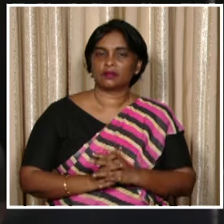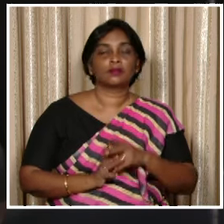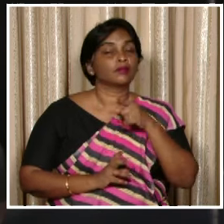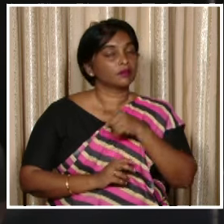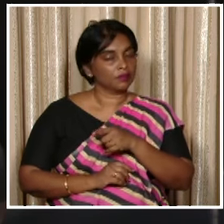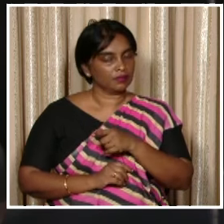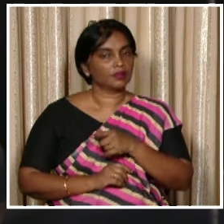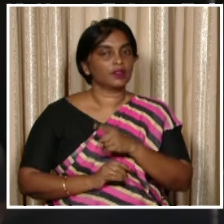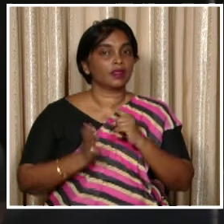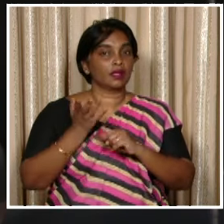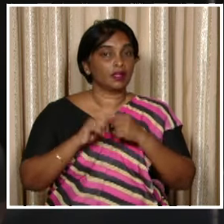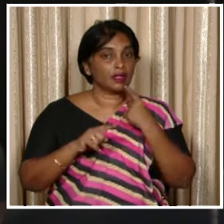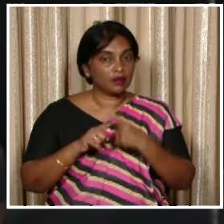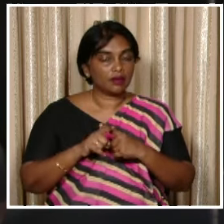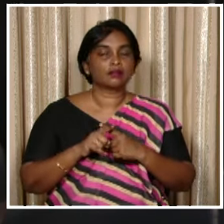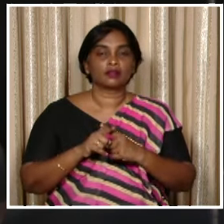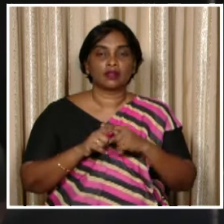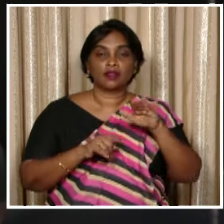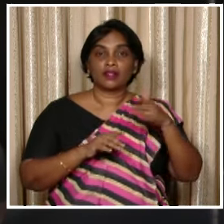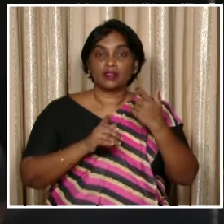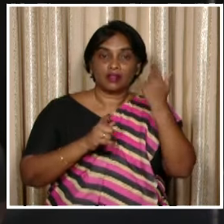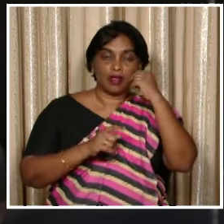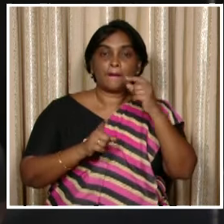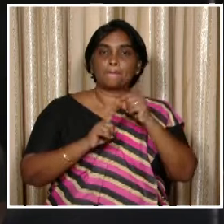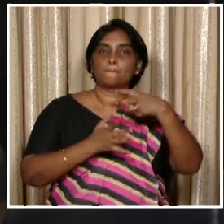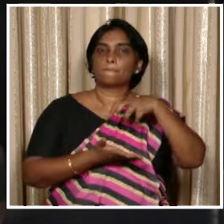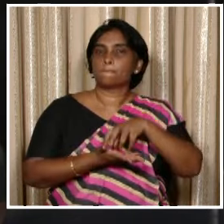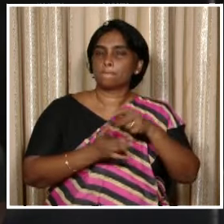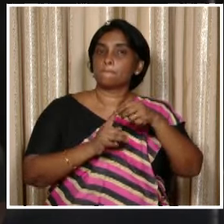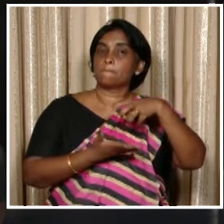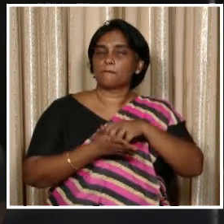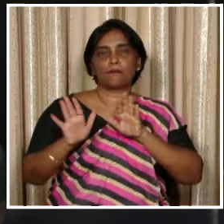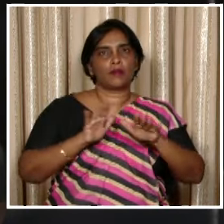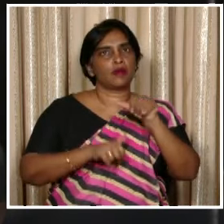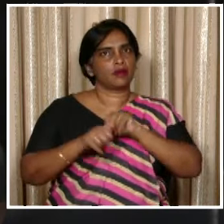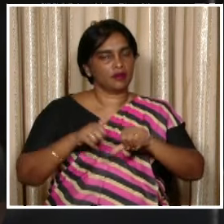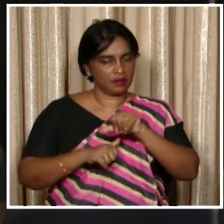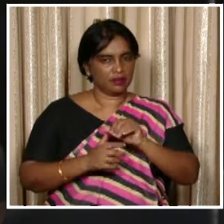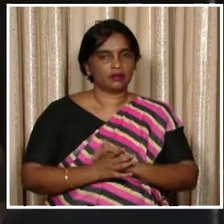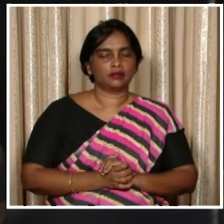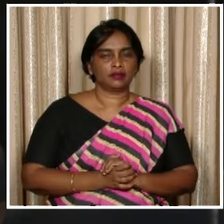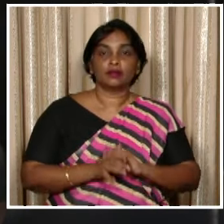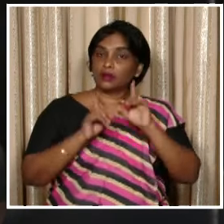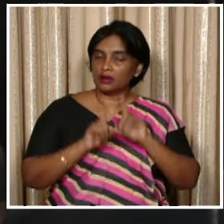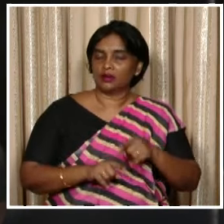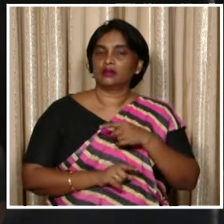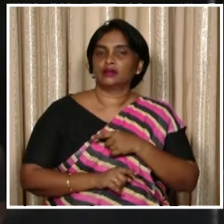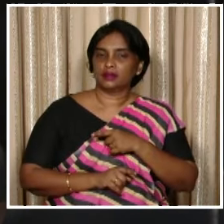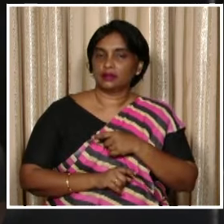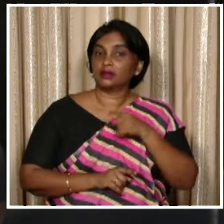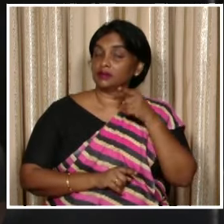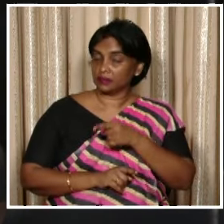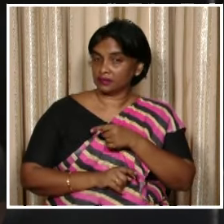මේක බද්දක් වරිපණම් බද්දක් නම් යන්නේ පළාත් සභාවට පළාත් පාලන ආයතනයට. එතකොට